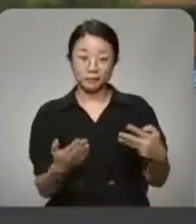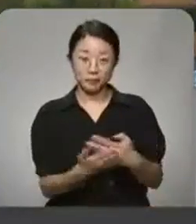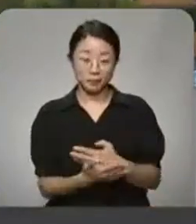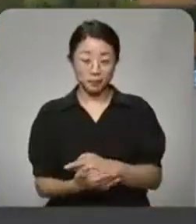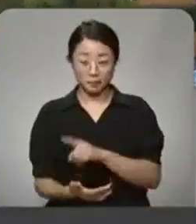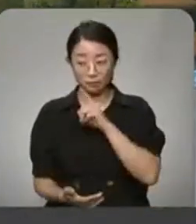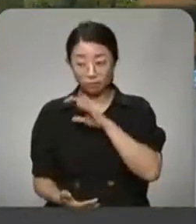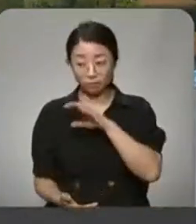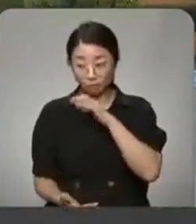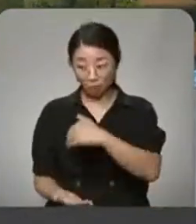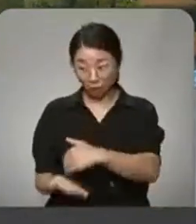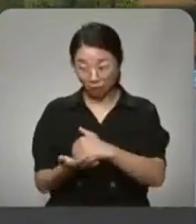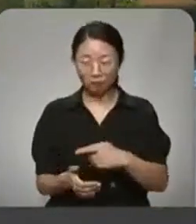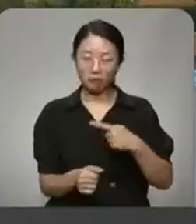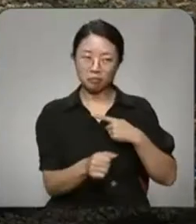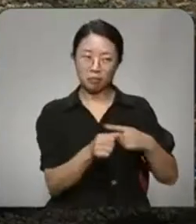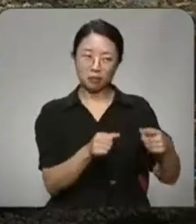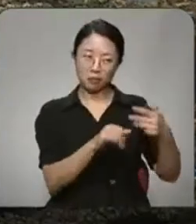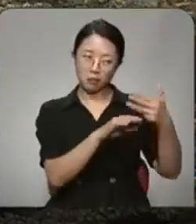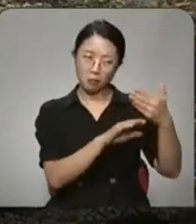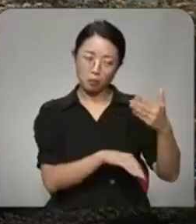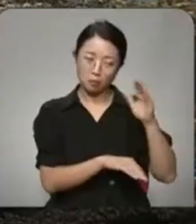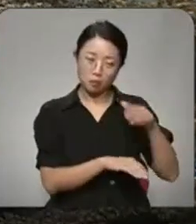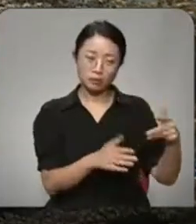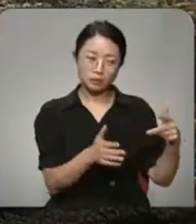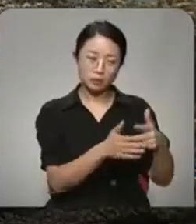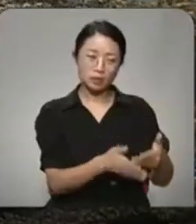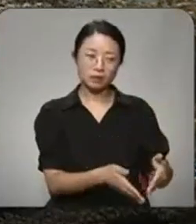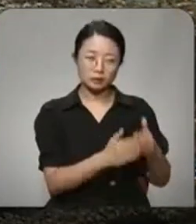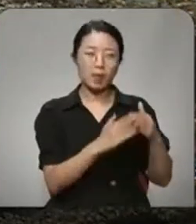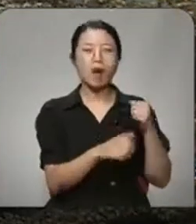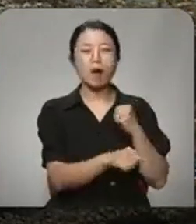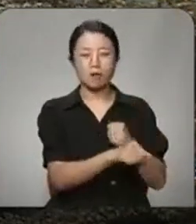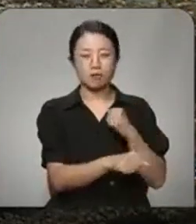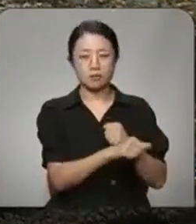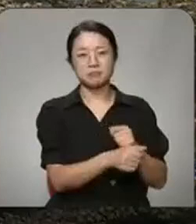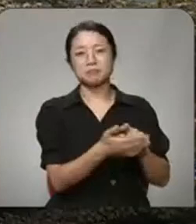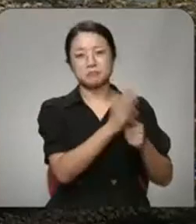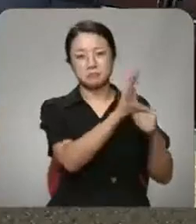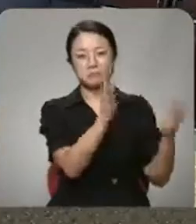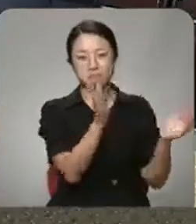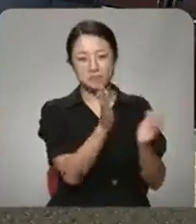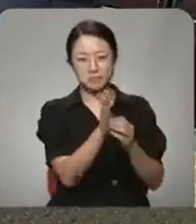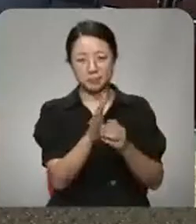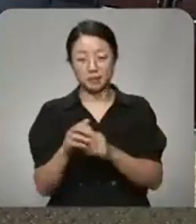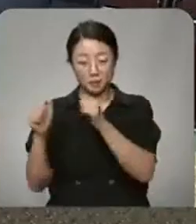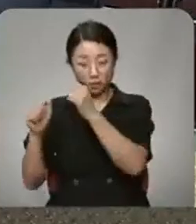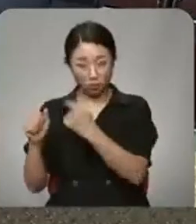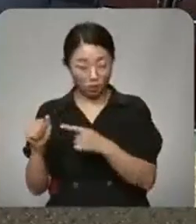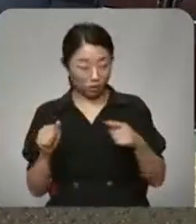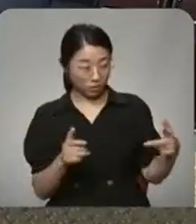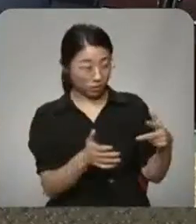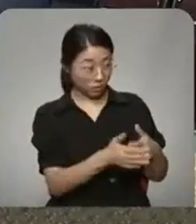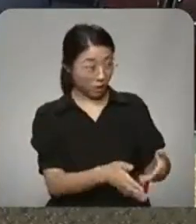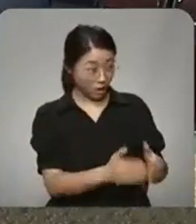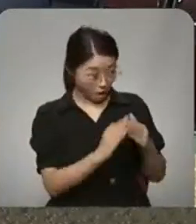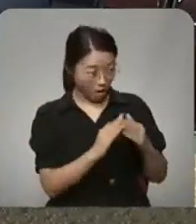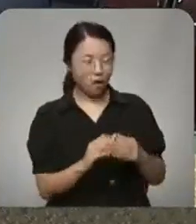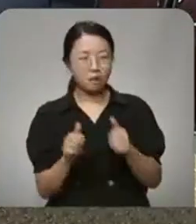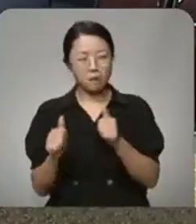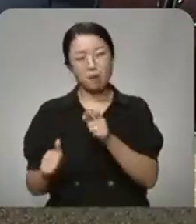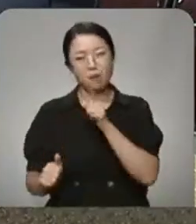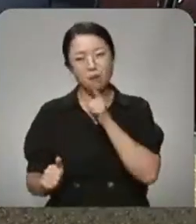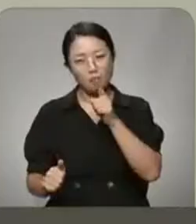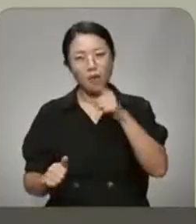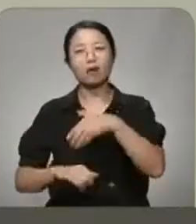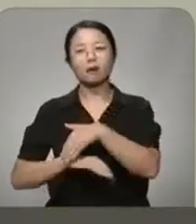반발과 우려에도 늦어도 내전 하반기에 스포츠 재단을 설립한다는 방침이고 태백시 치유키는 재단 설립시 법적인